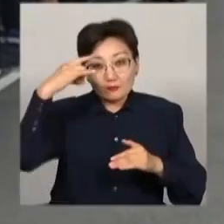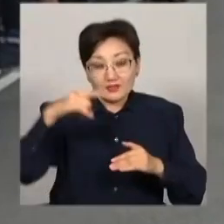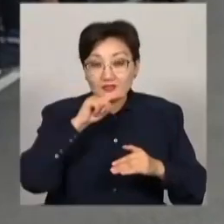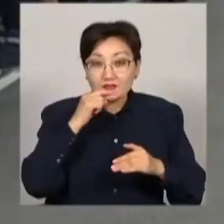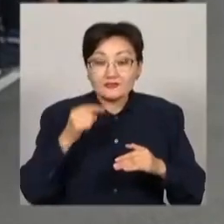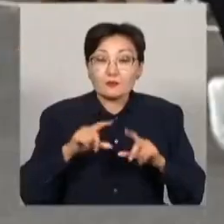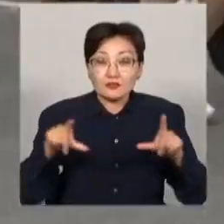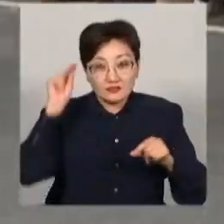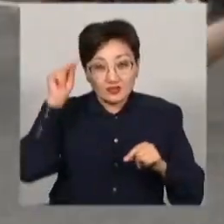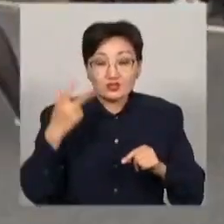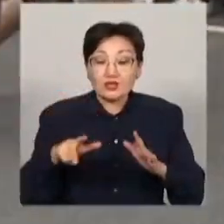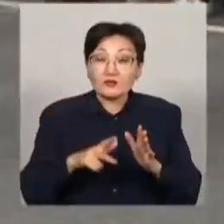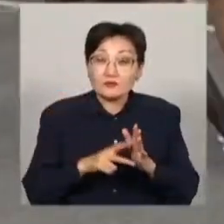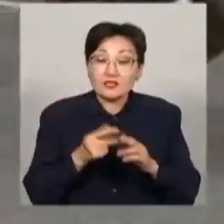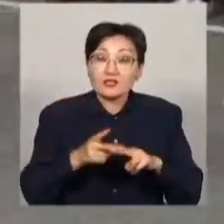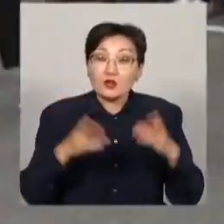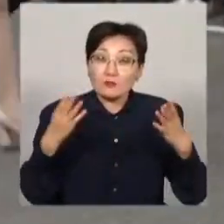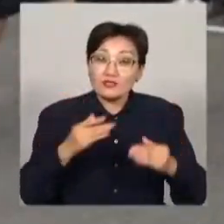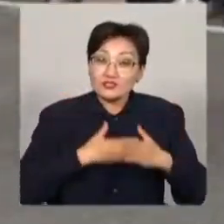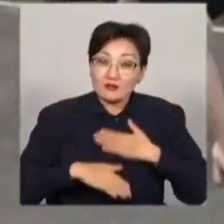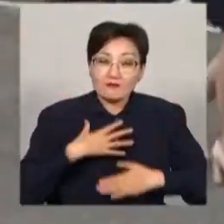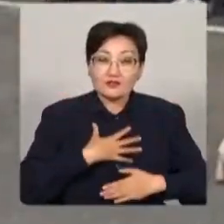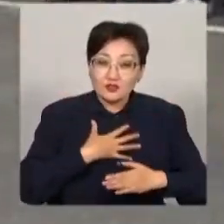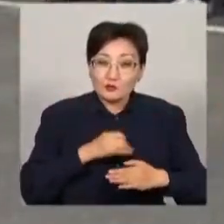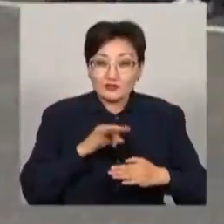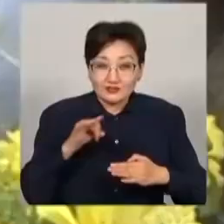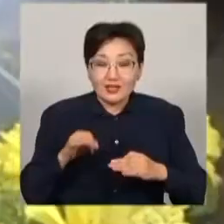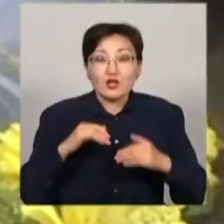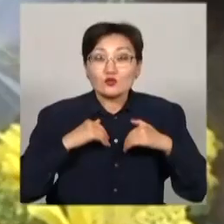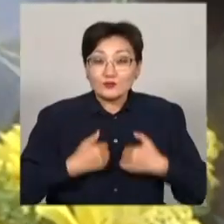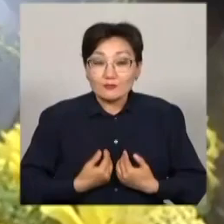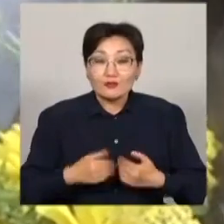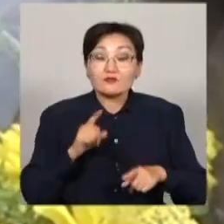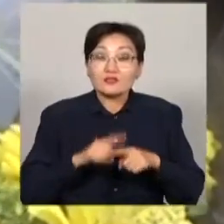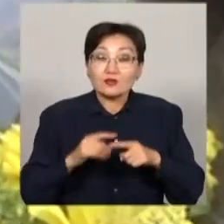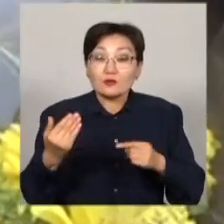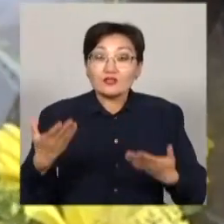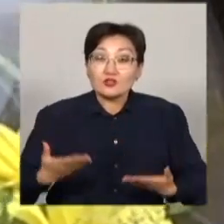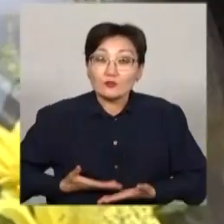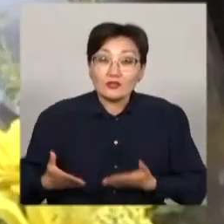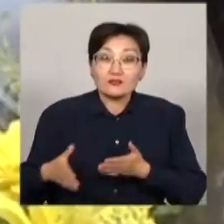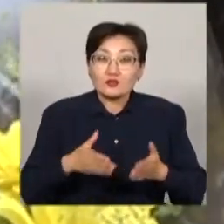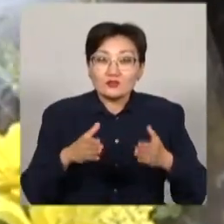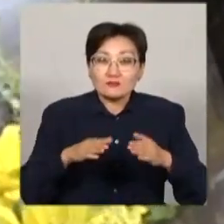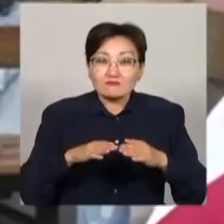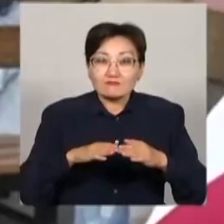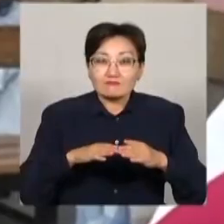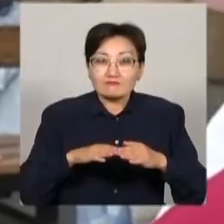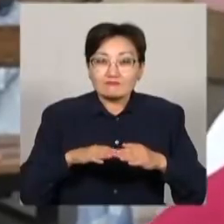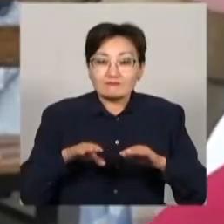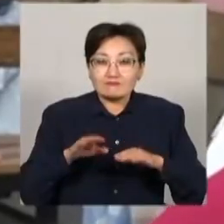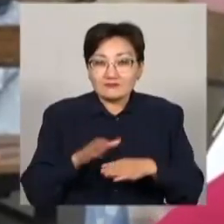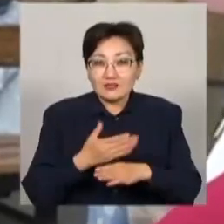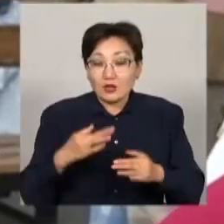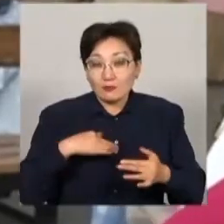российской гимназии номер 38 этот день радостные волнительны но в то же время грустной ведь совсем скоро и жизненные пути навсегда разойдутся я планирую